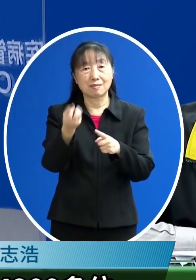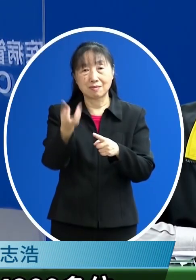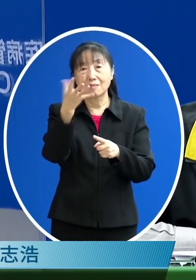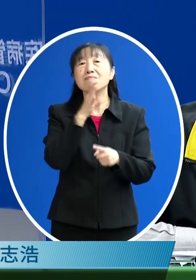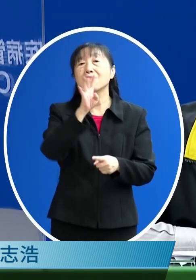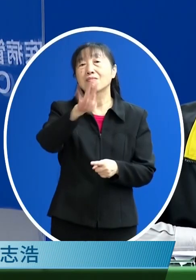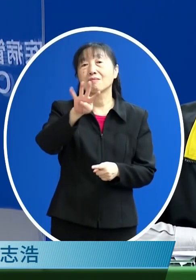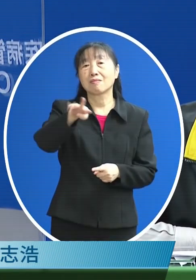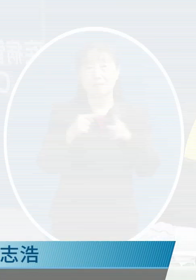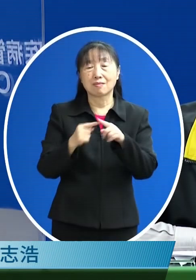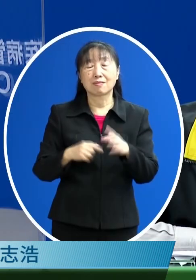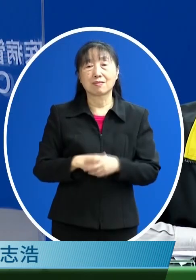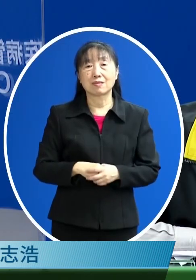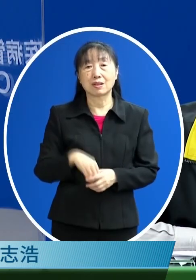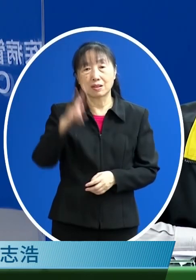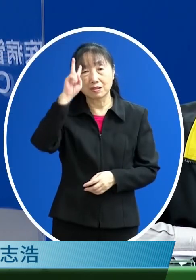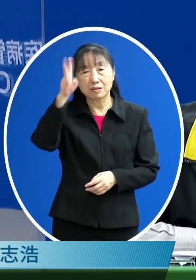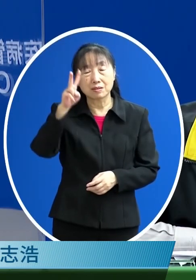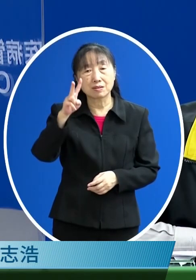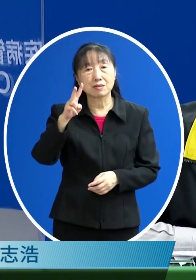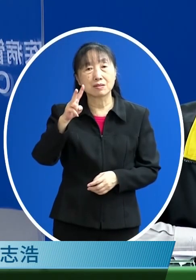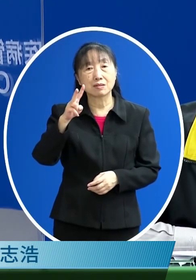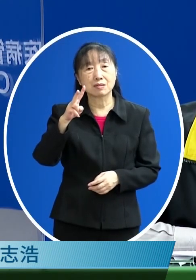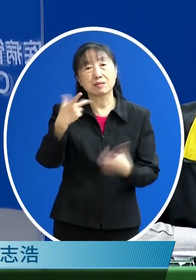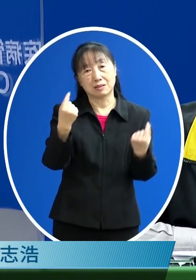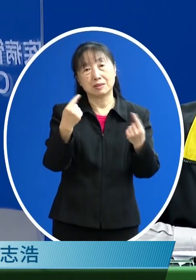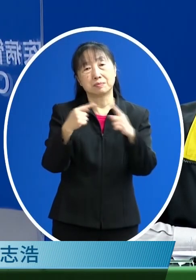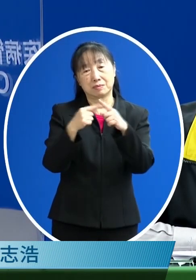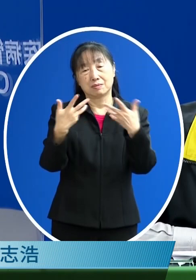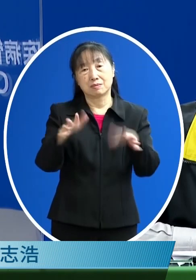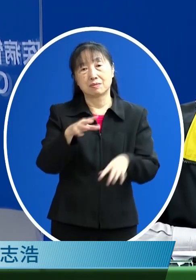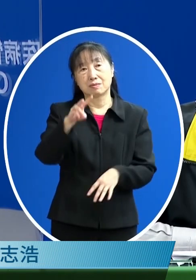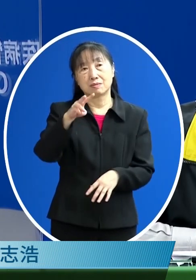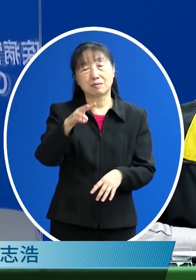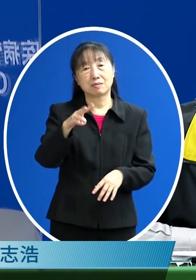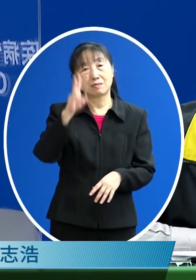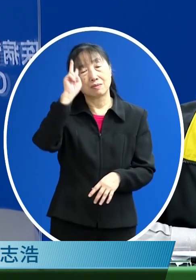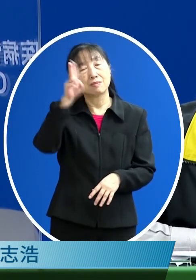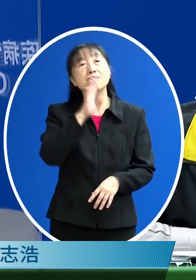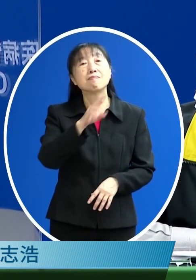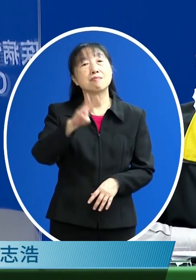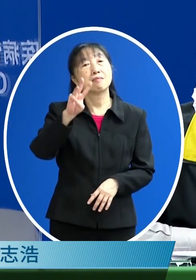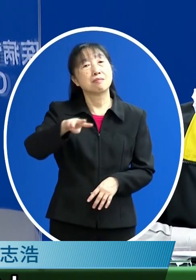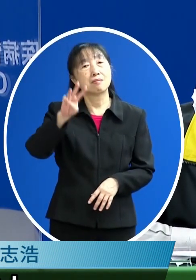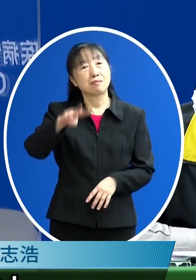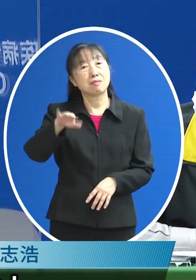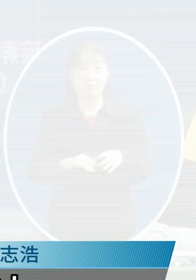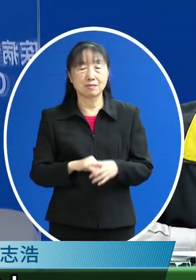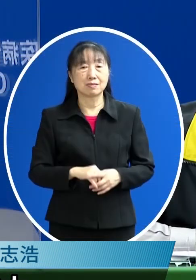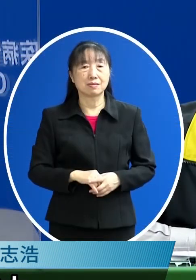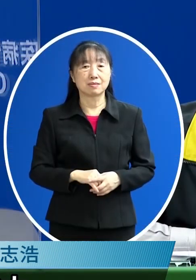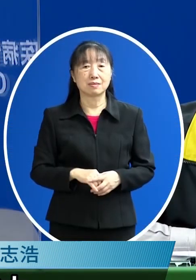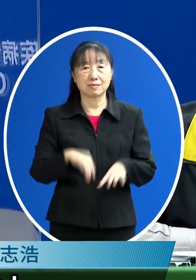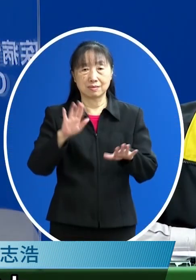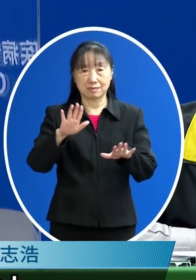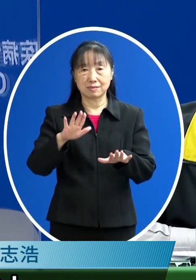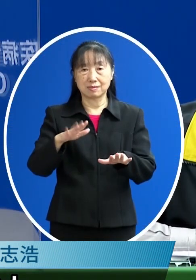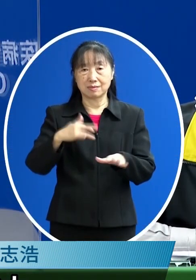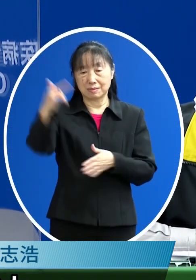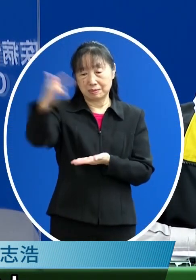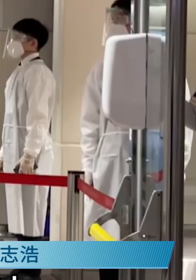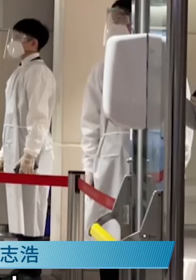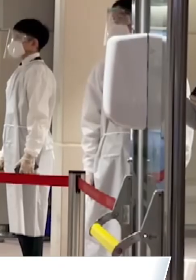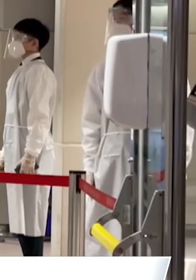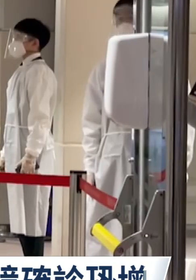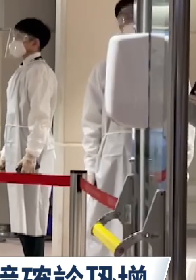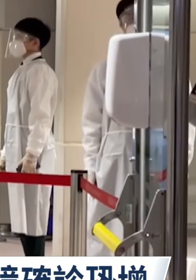还4200多位，但是后天还是相当多，也是后天也是3900多位，边境的压力还是相当的